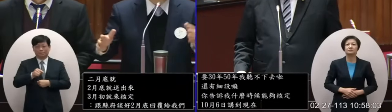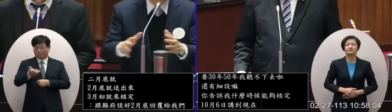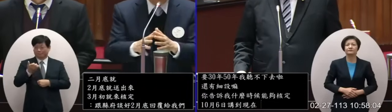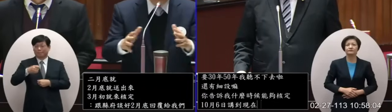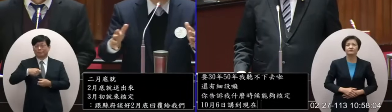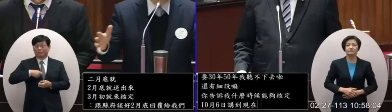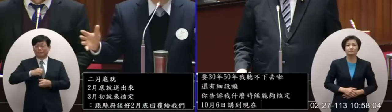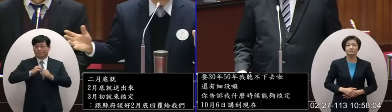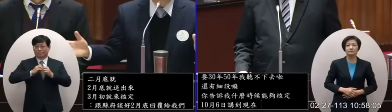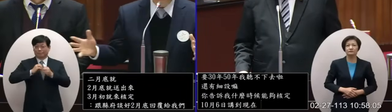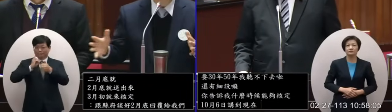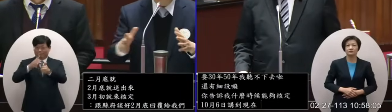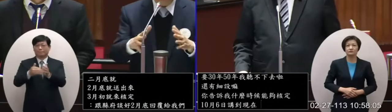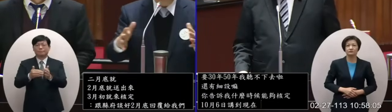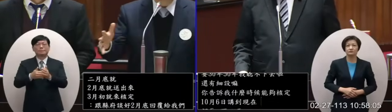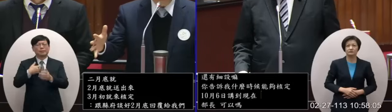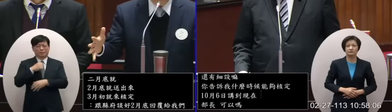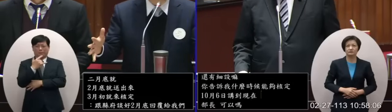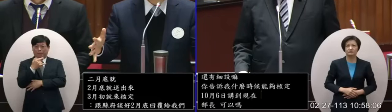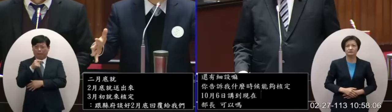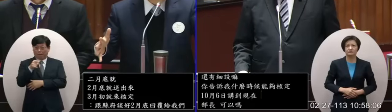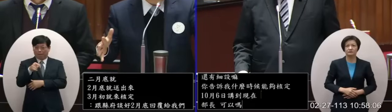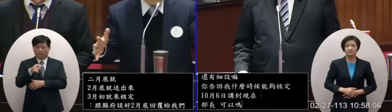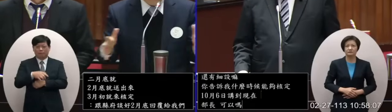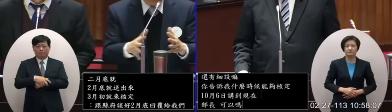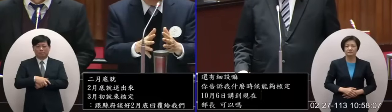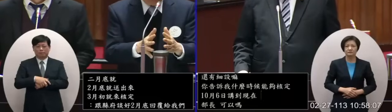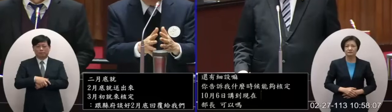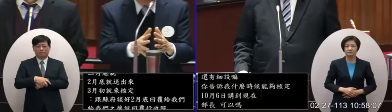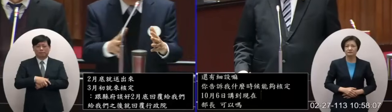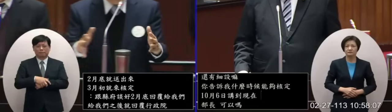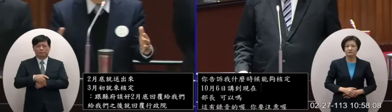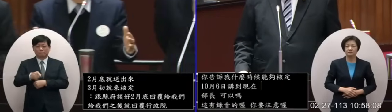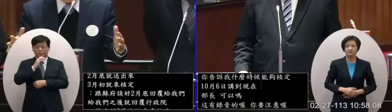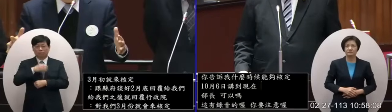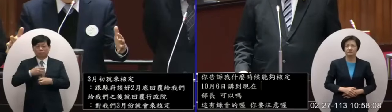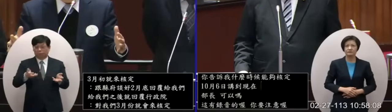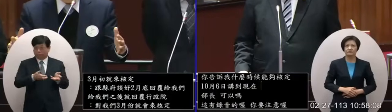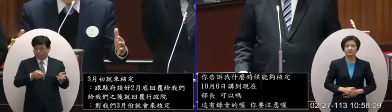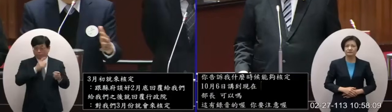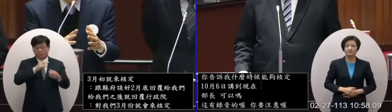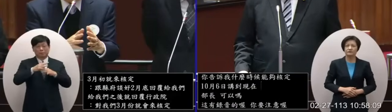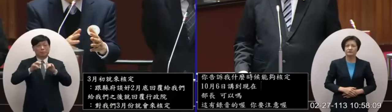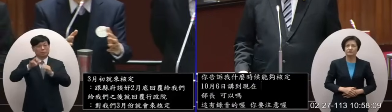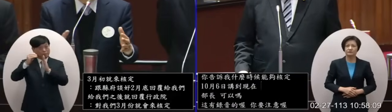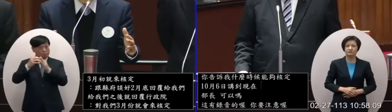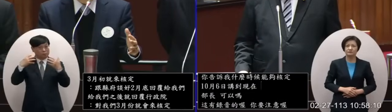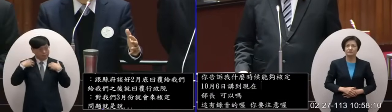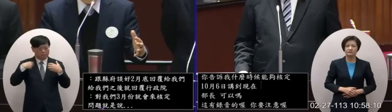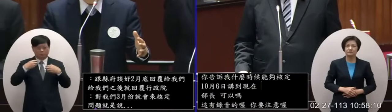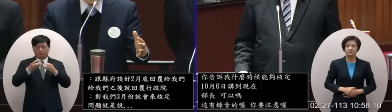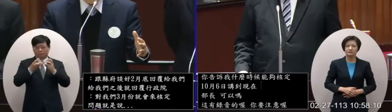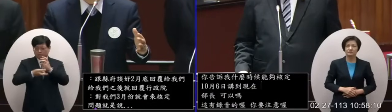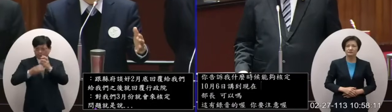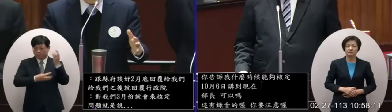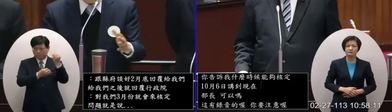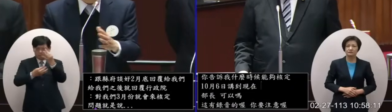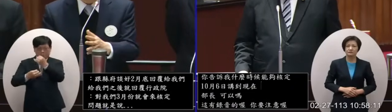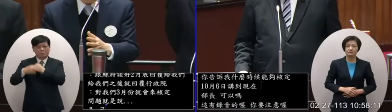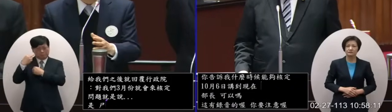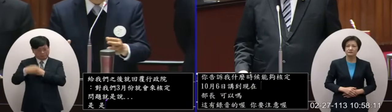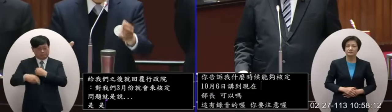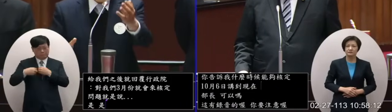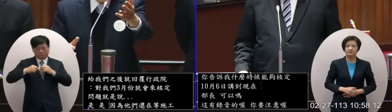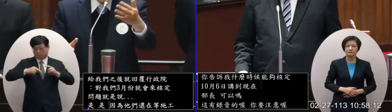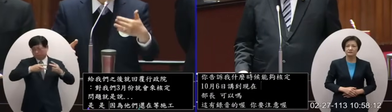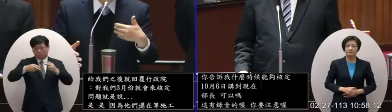刚才就讲过，因为他们还在等这个这个施工民航局哈、哦，把相关的这个时程哦，再做一个